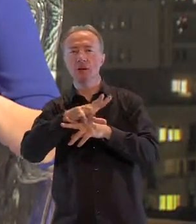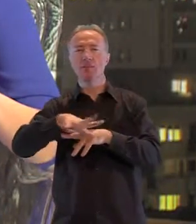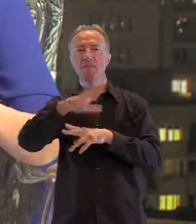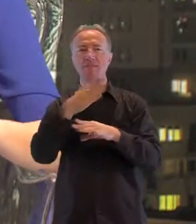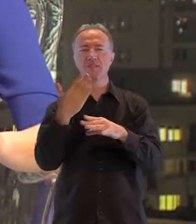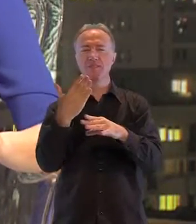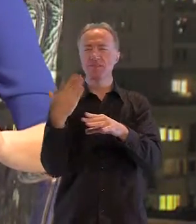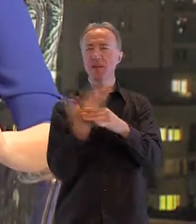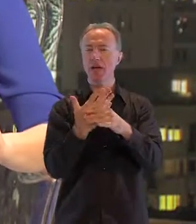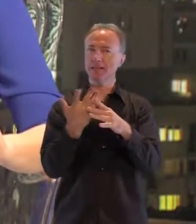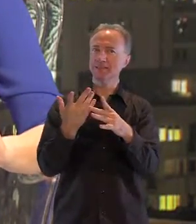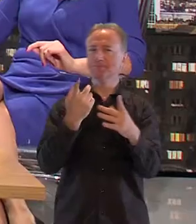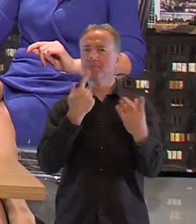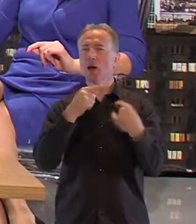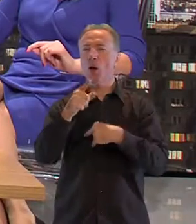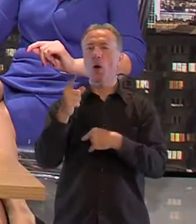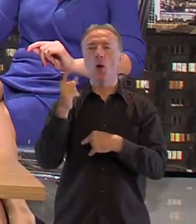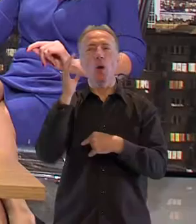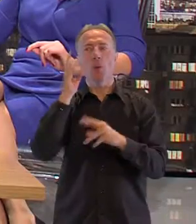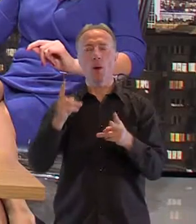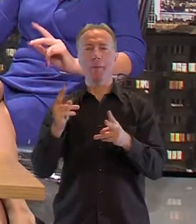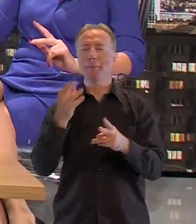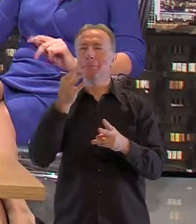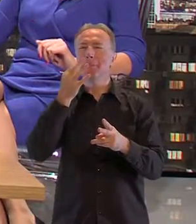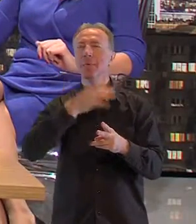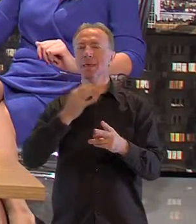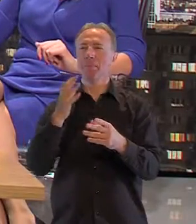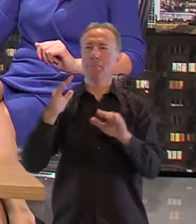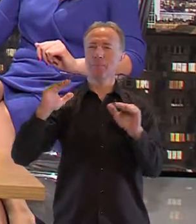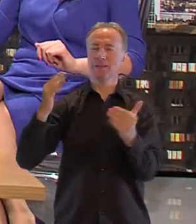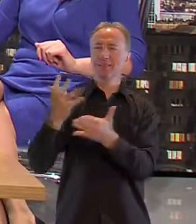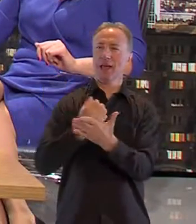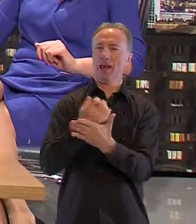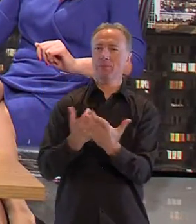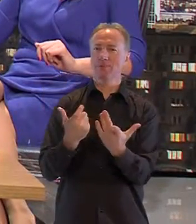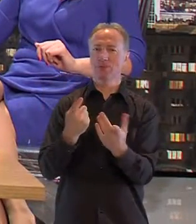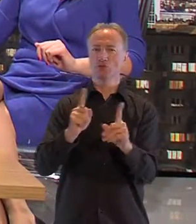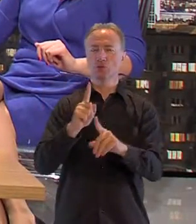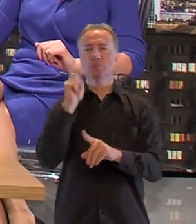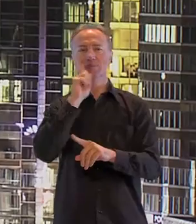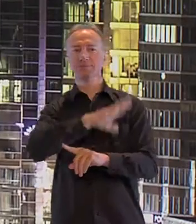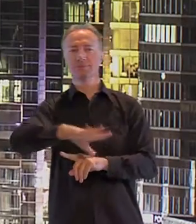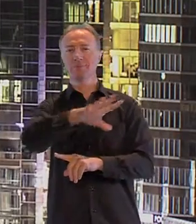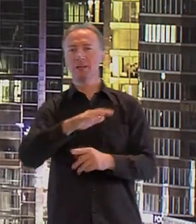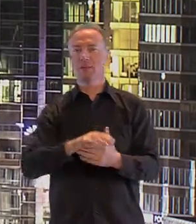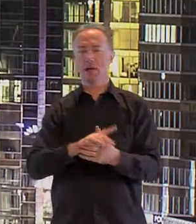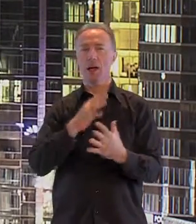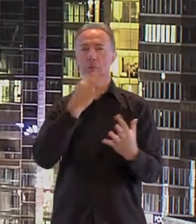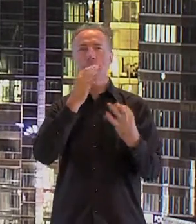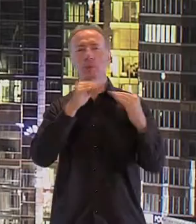i kobiety niestety mniej zarabiają niż mężczyźni. Czy ty się z tym spotkałaś? Muszę ci powiedzieć, że ja w swoim życiu się z tym nie